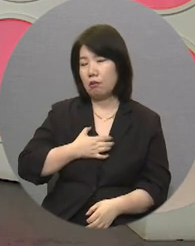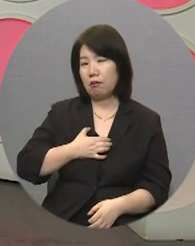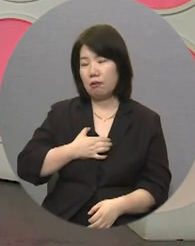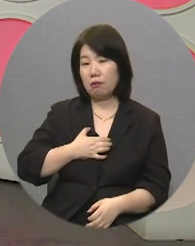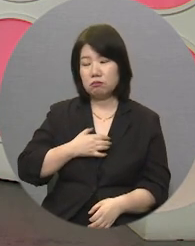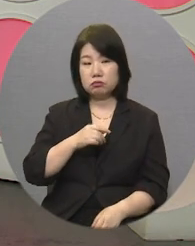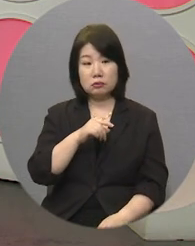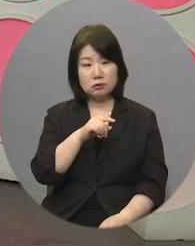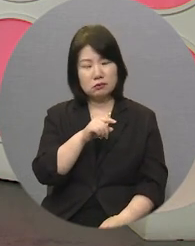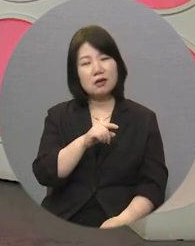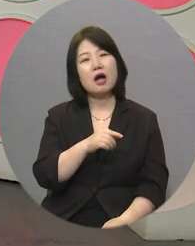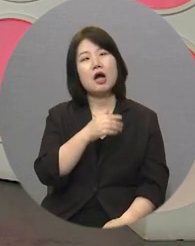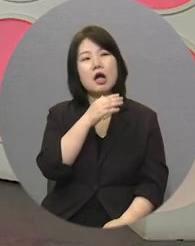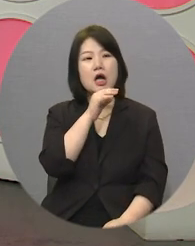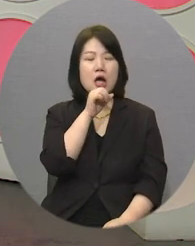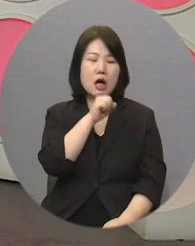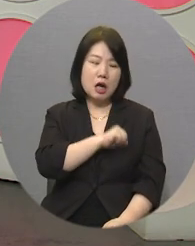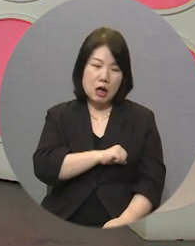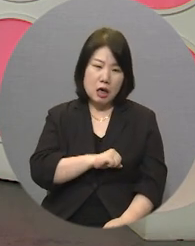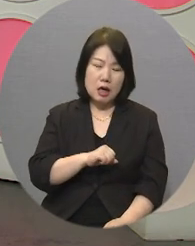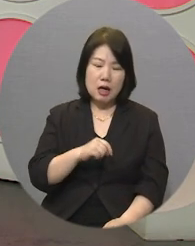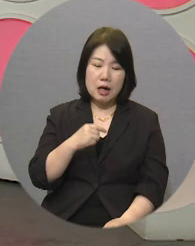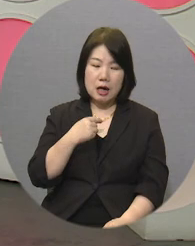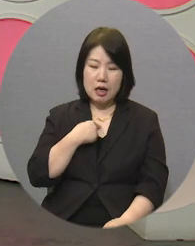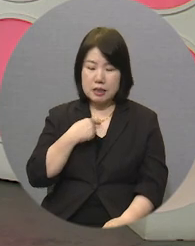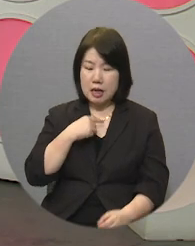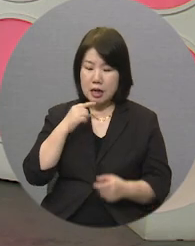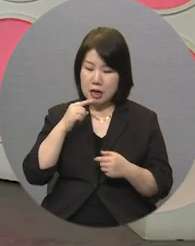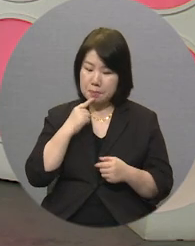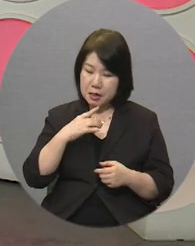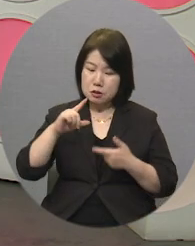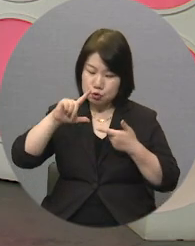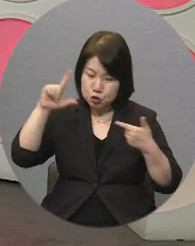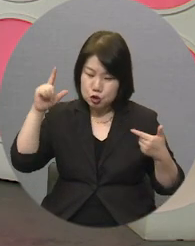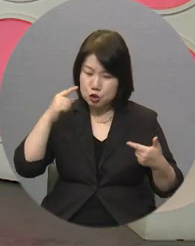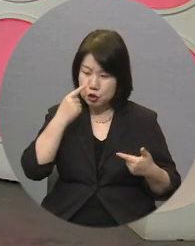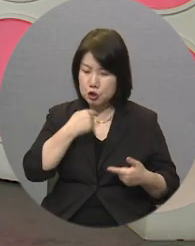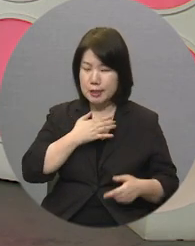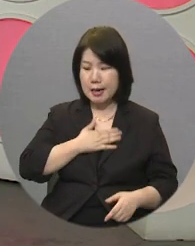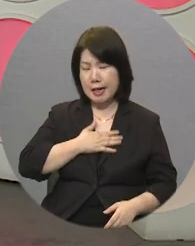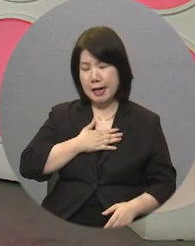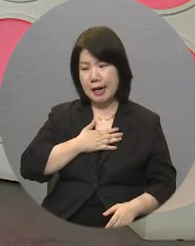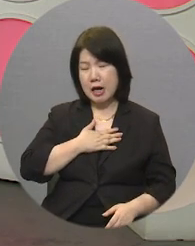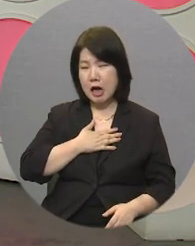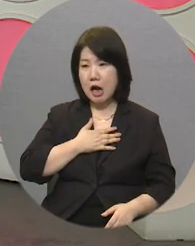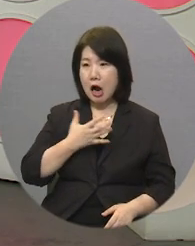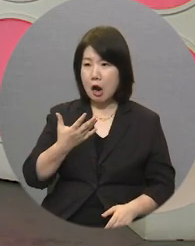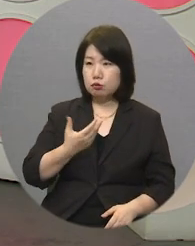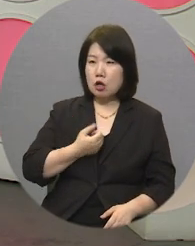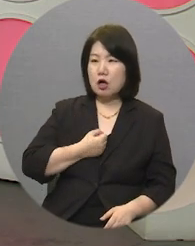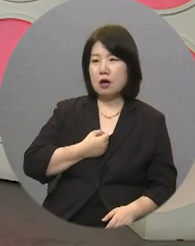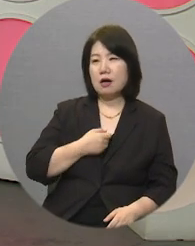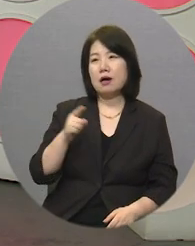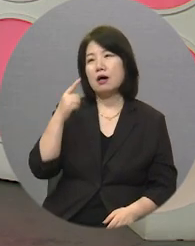결혼식의 주인공은 저만이 아니었다는 생각에 가슴이 철렁 내려앉았습니다.